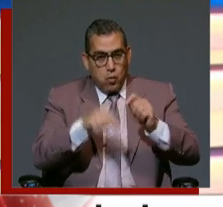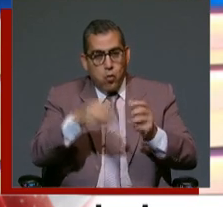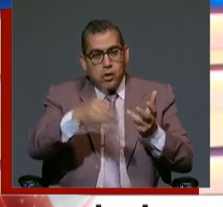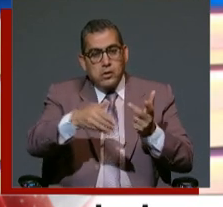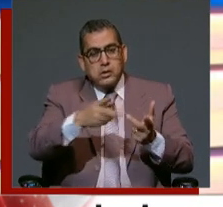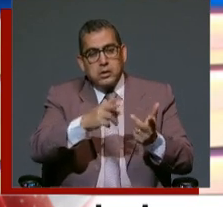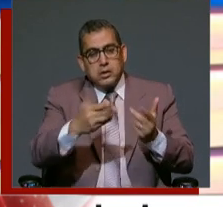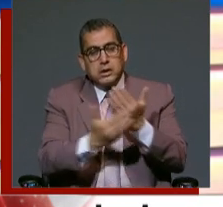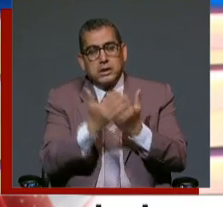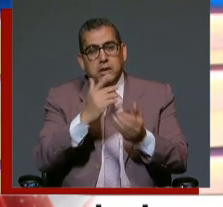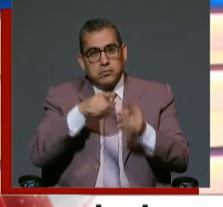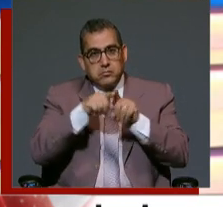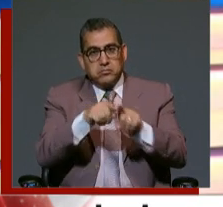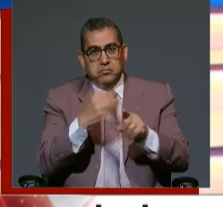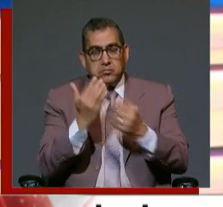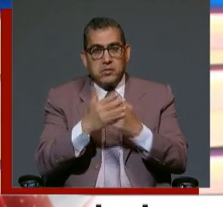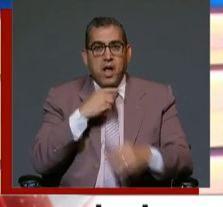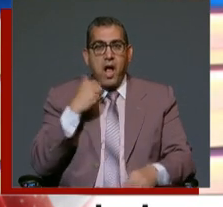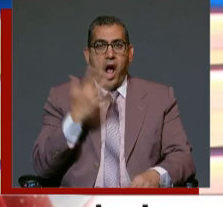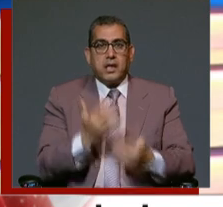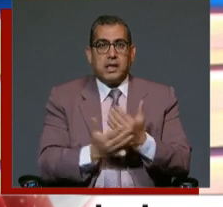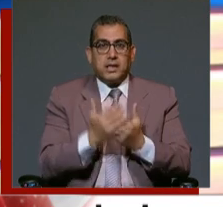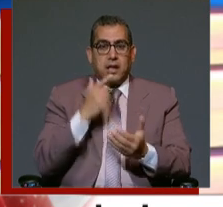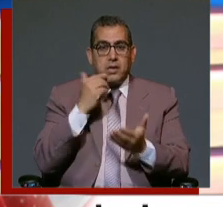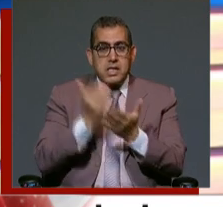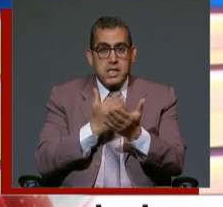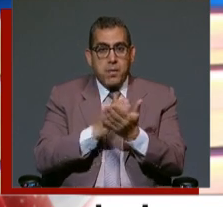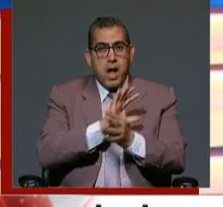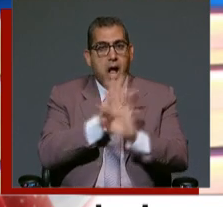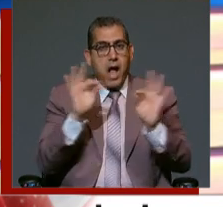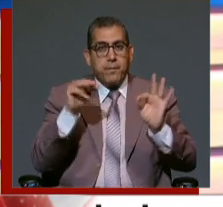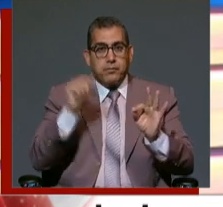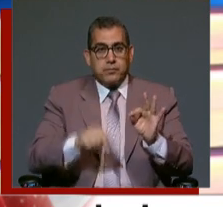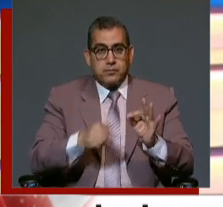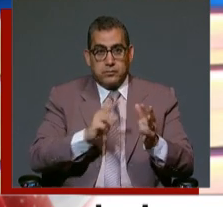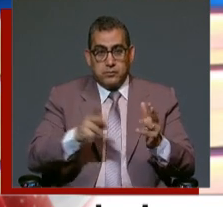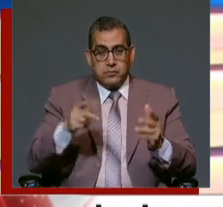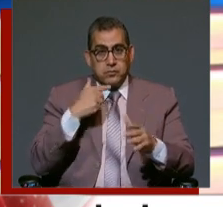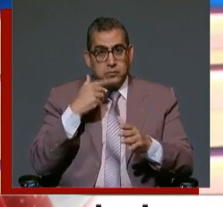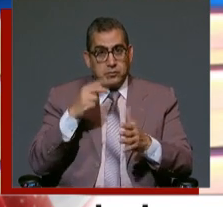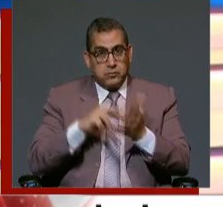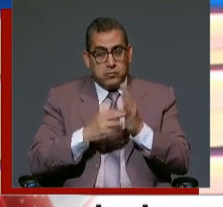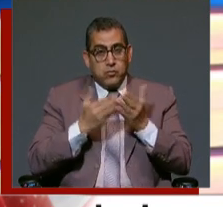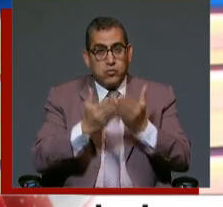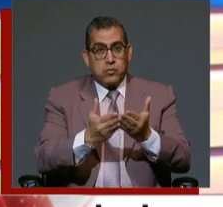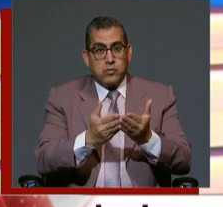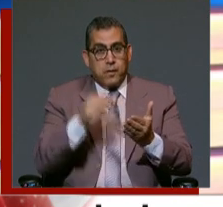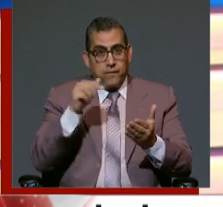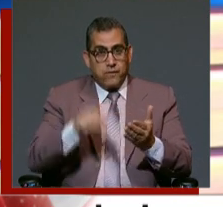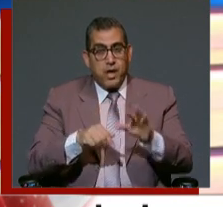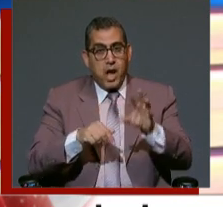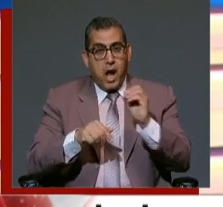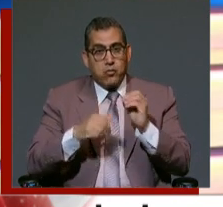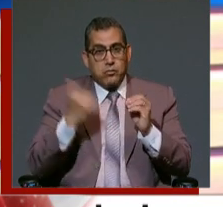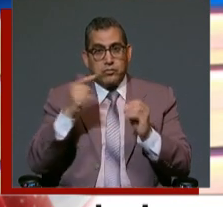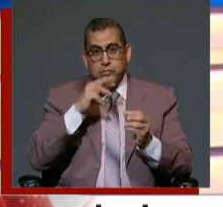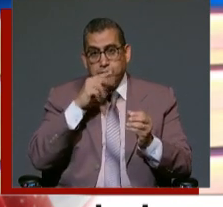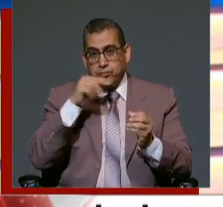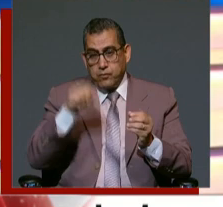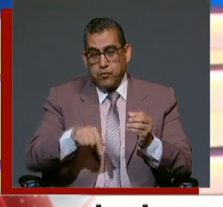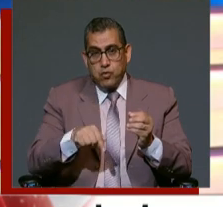التمويل، كذلك قطاعات الاستثمار المختلفة في المجالات المختلفة. أعتقد إنه الحديث